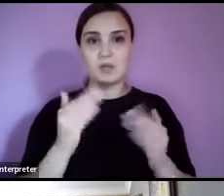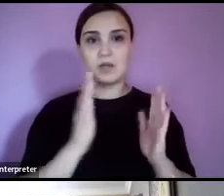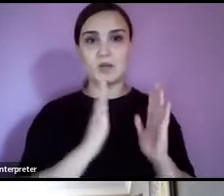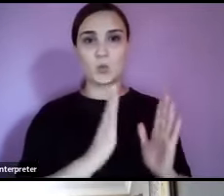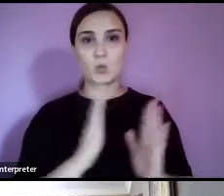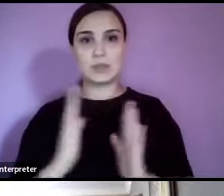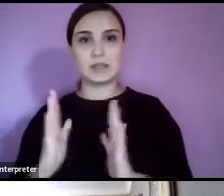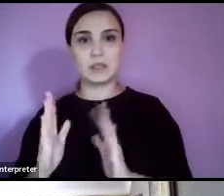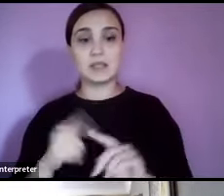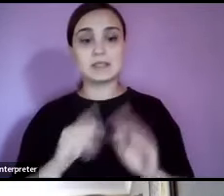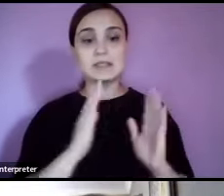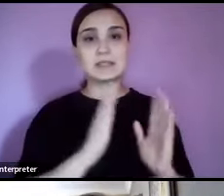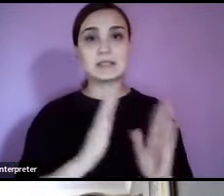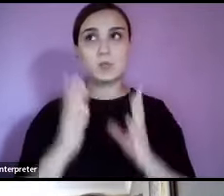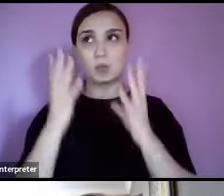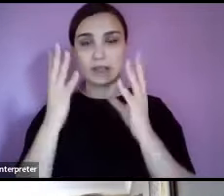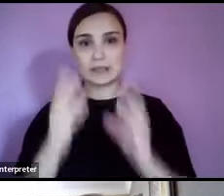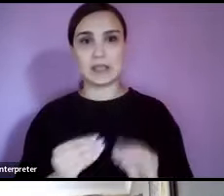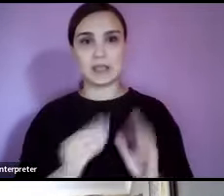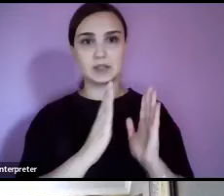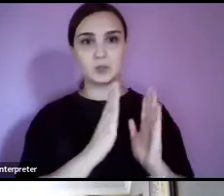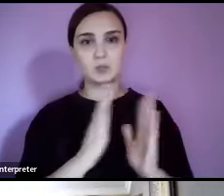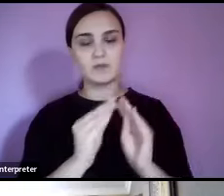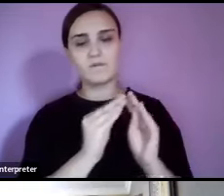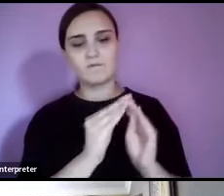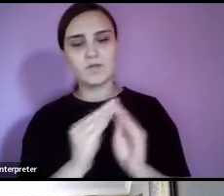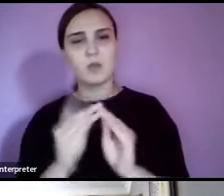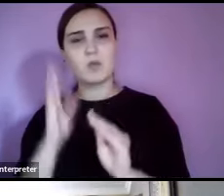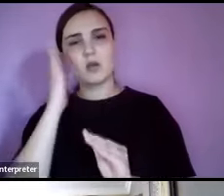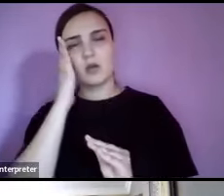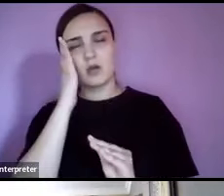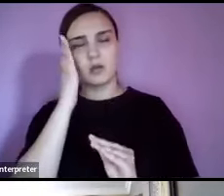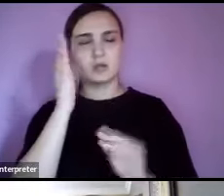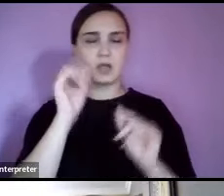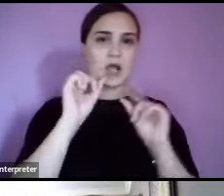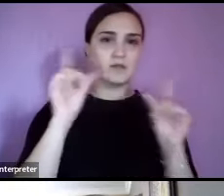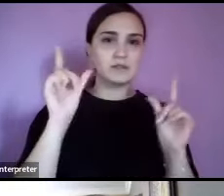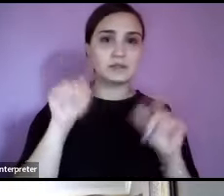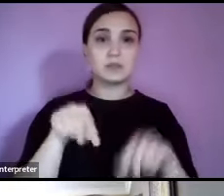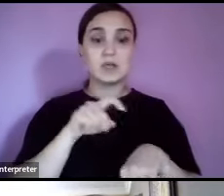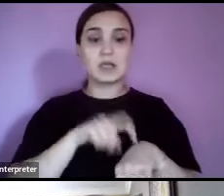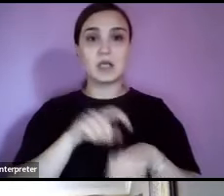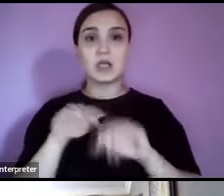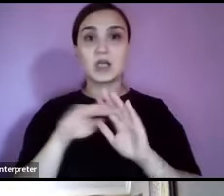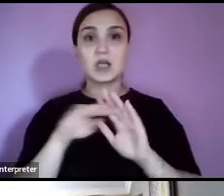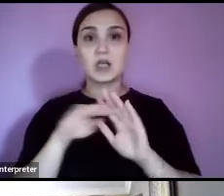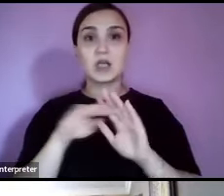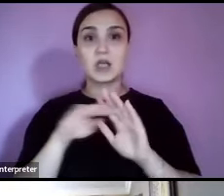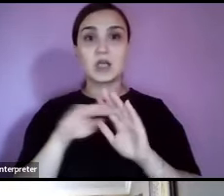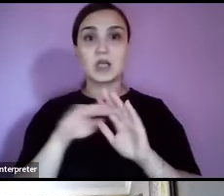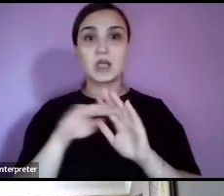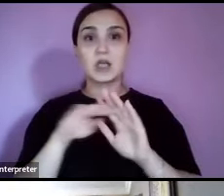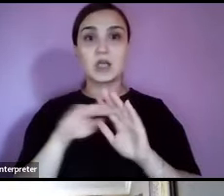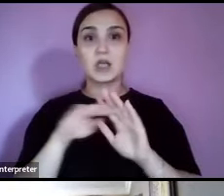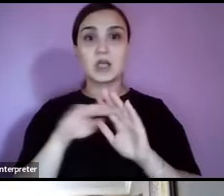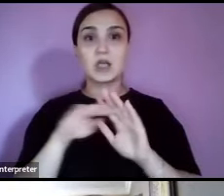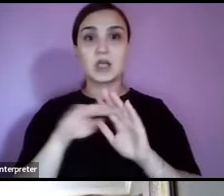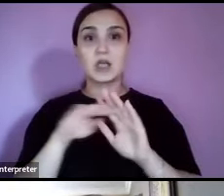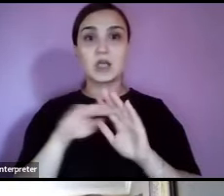აი სტაბილური დღის რუტინის არსებობა, ან დაძინება გაღვიძების რეჟიმის არსებობა ბავშვს აძლიერებს როგორც ფსიქოლოგიურად,